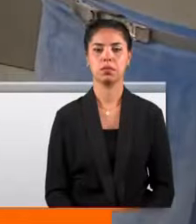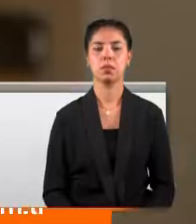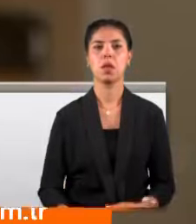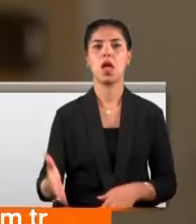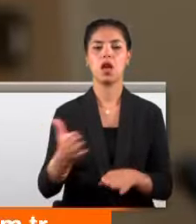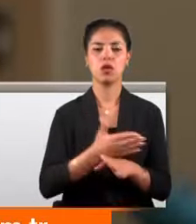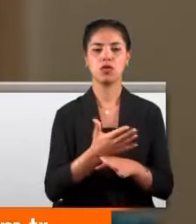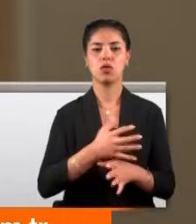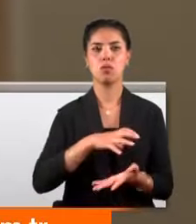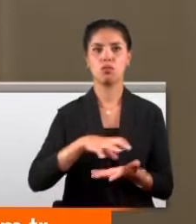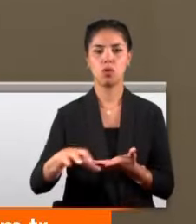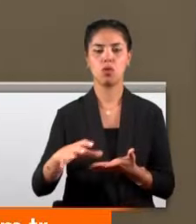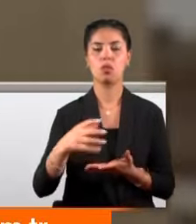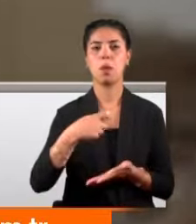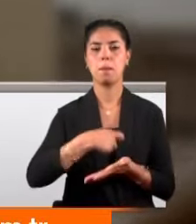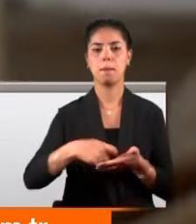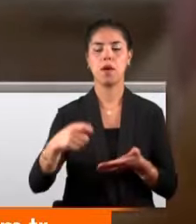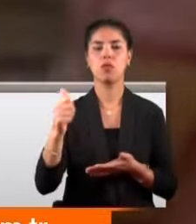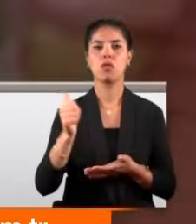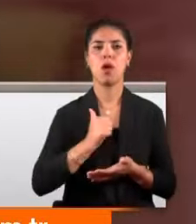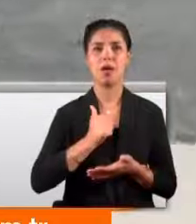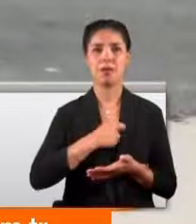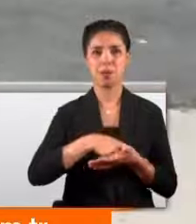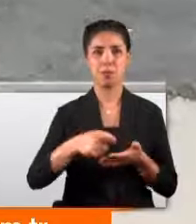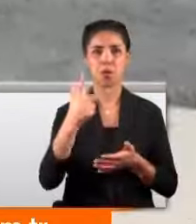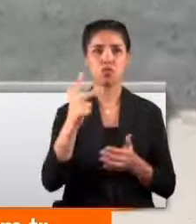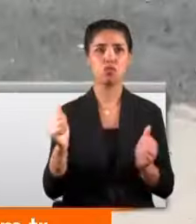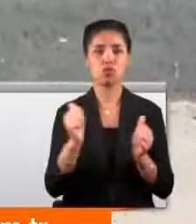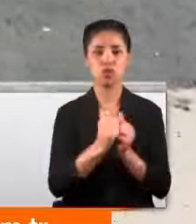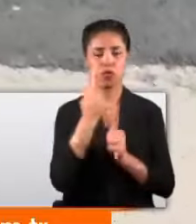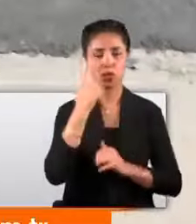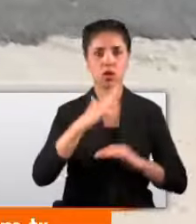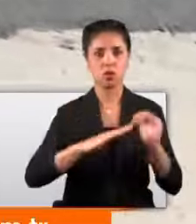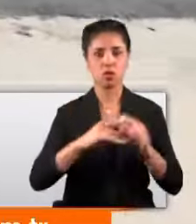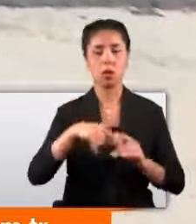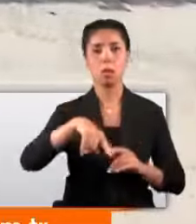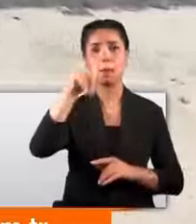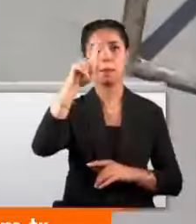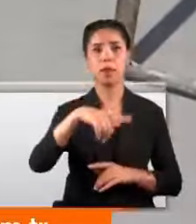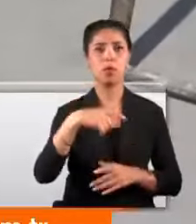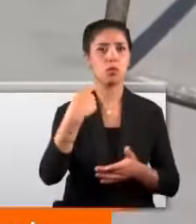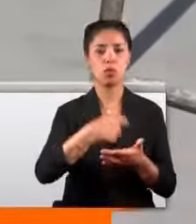sektöründe de maaşlar asgari ücretin 3 katına kadar çıktı. İnşaatlardaki günlük